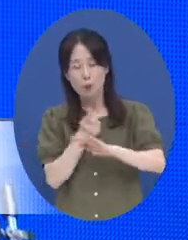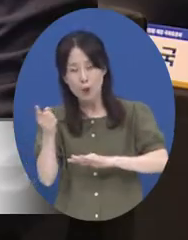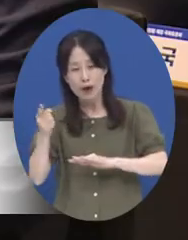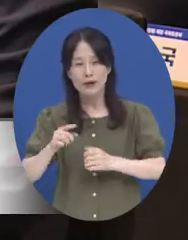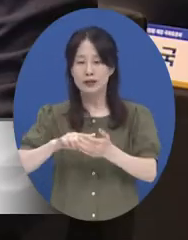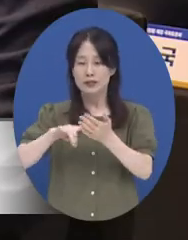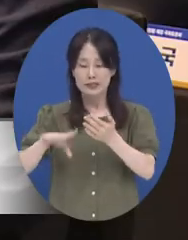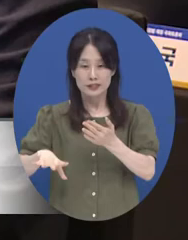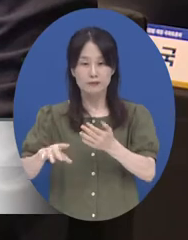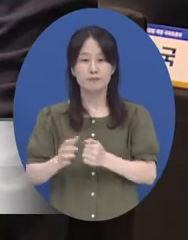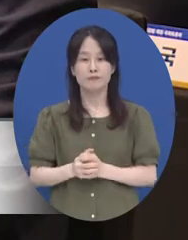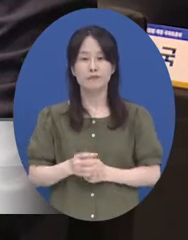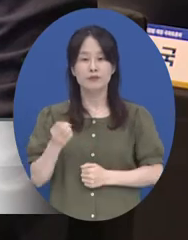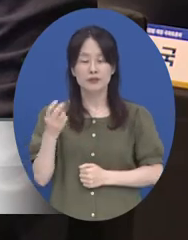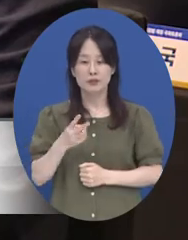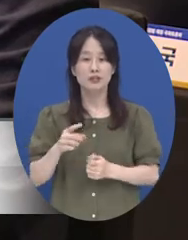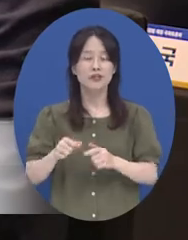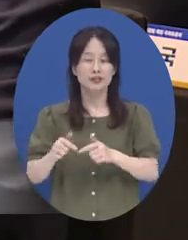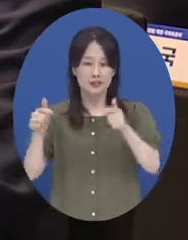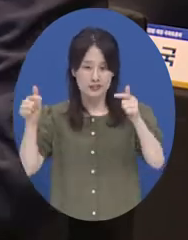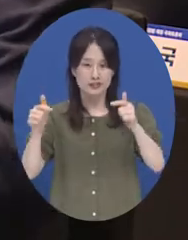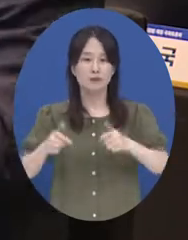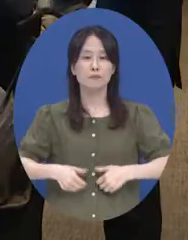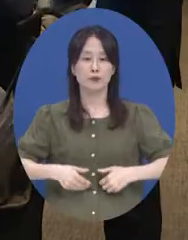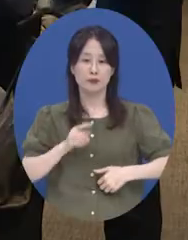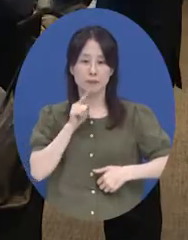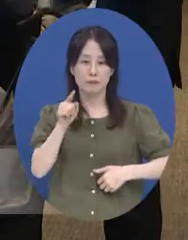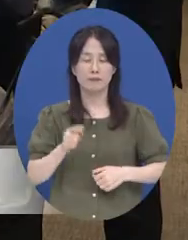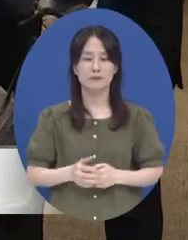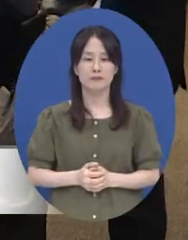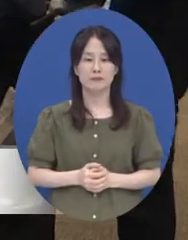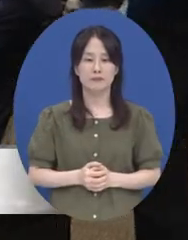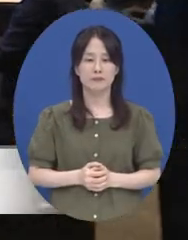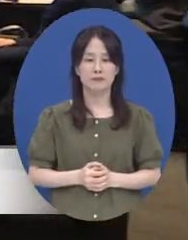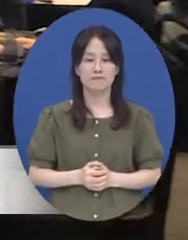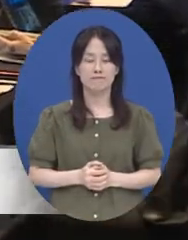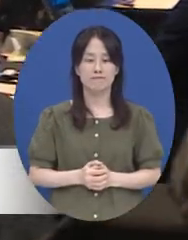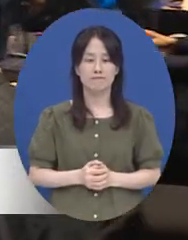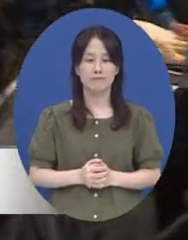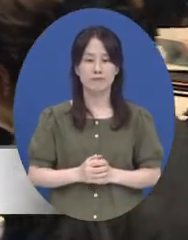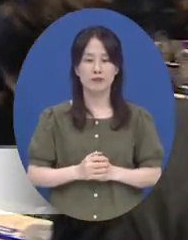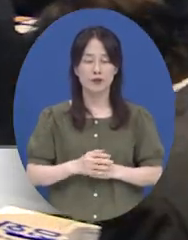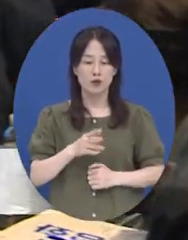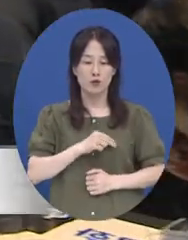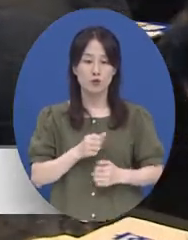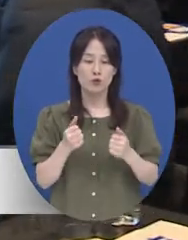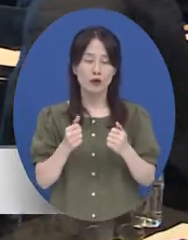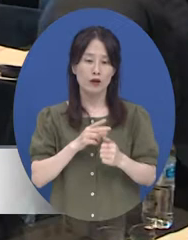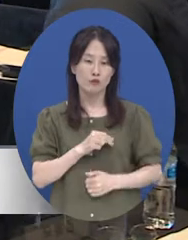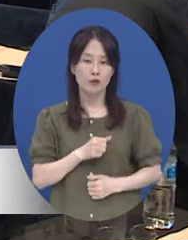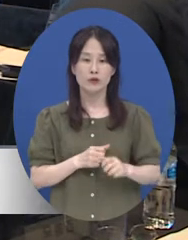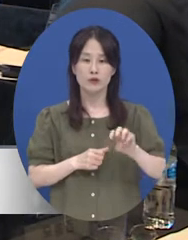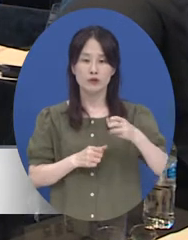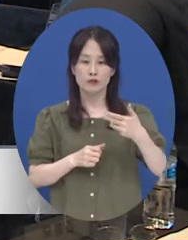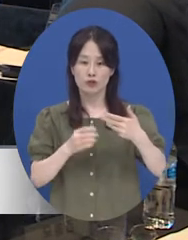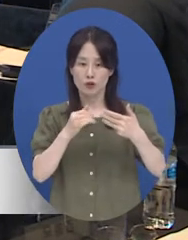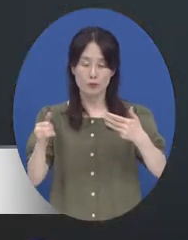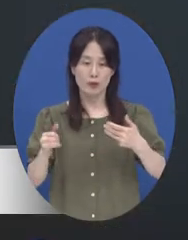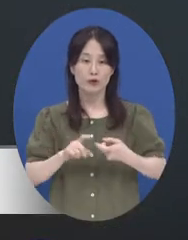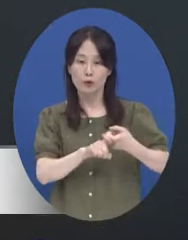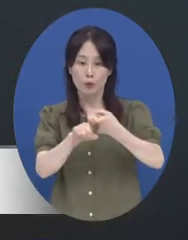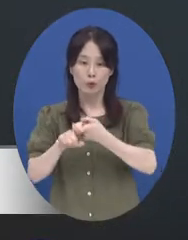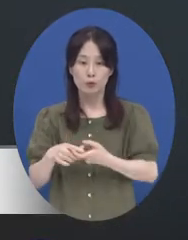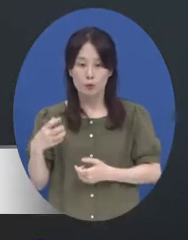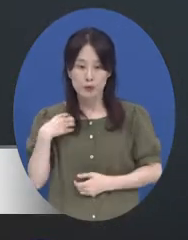제한과 국토보유세 도입이 필요하다고 말했습니다. 경기도가 주관하고 국회의원 38명이 공동 주최한 이번